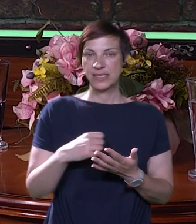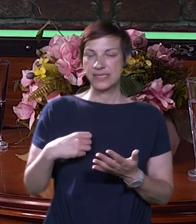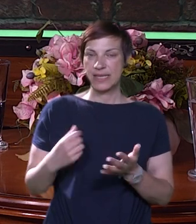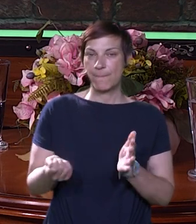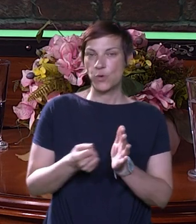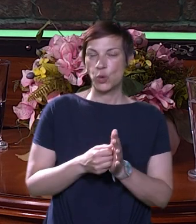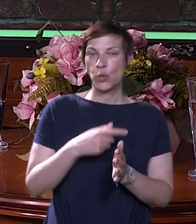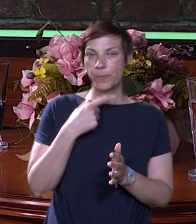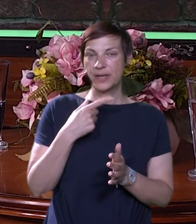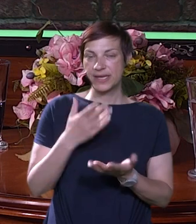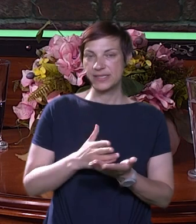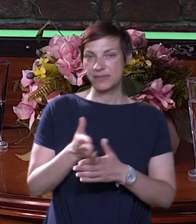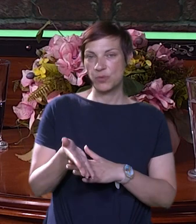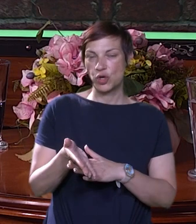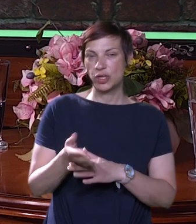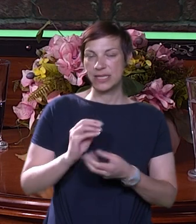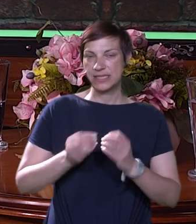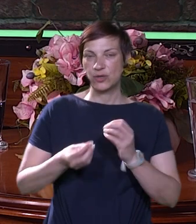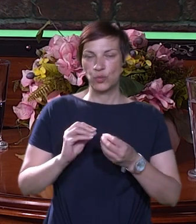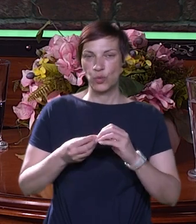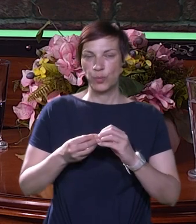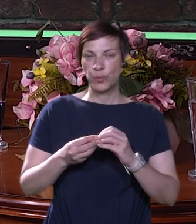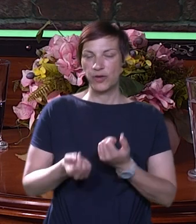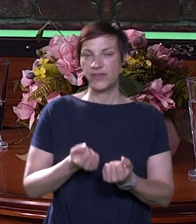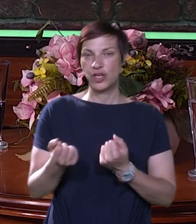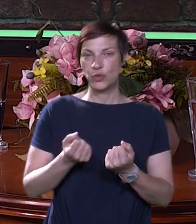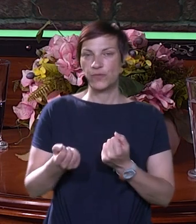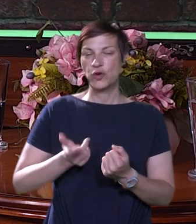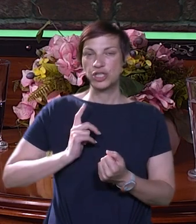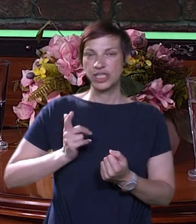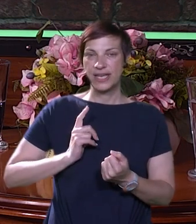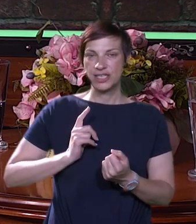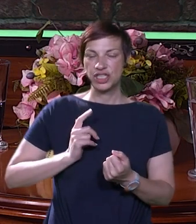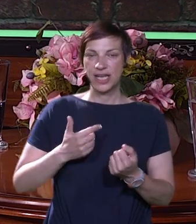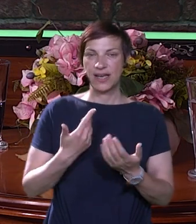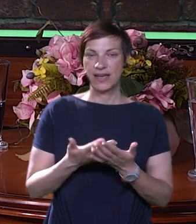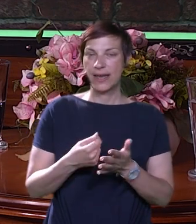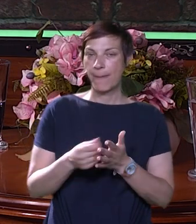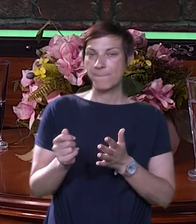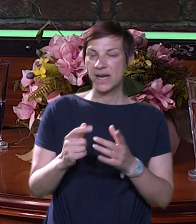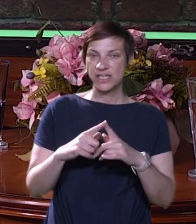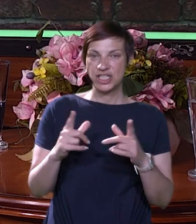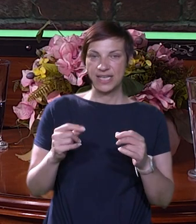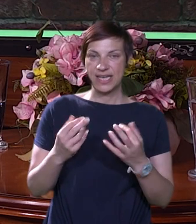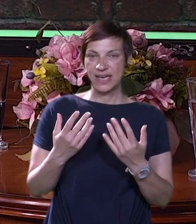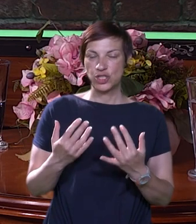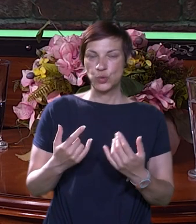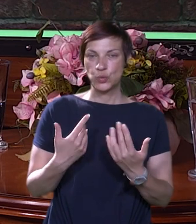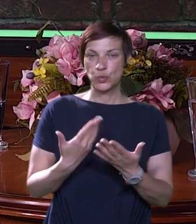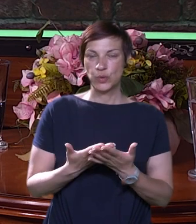samo kupnja, recimo, odlazak u kupovinu, vožnja, čekanje, plaćanje